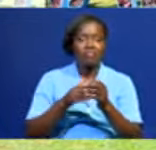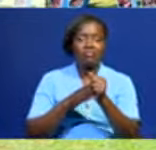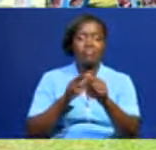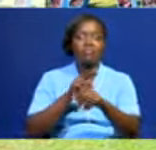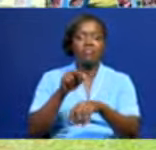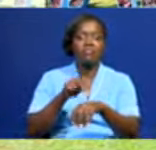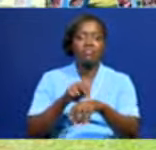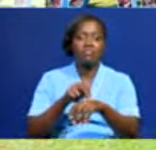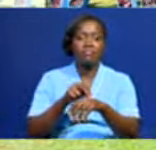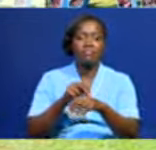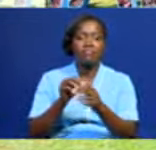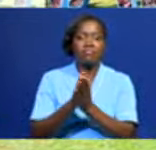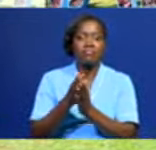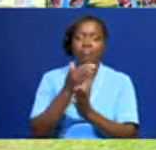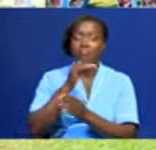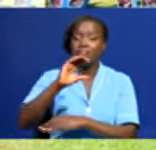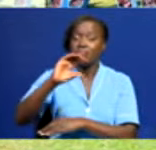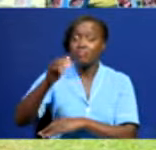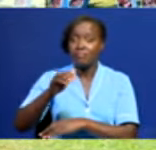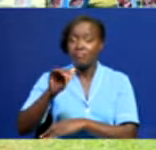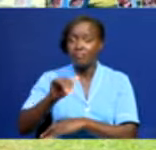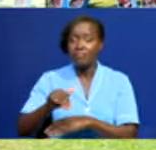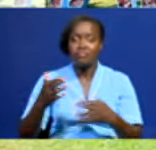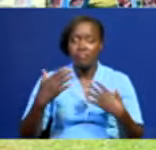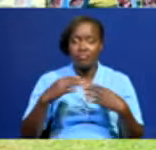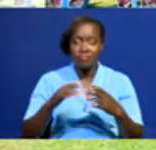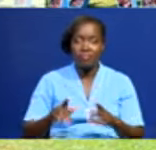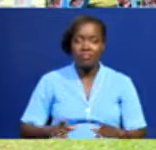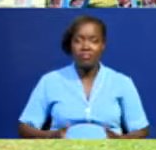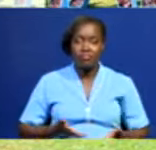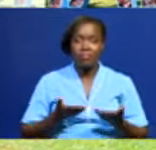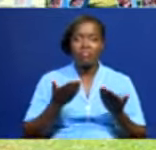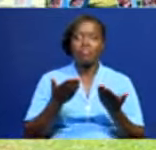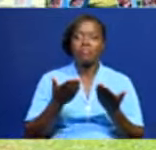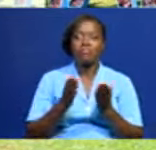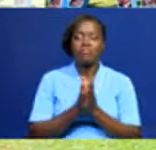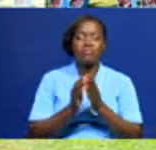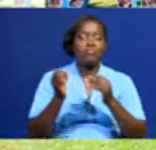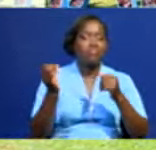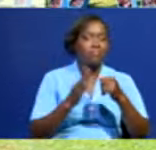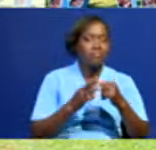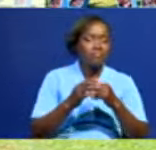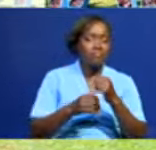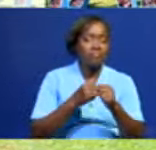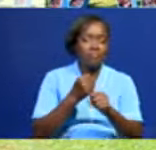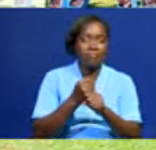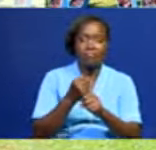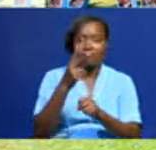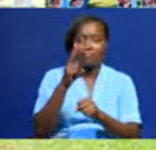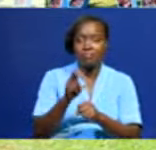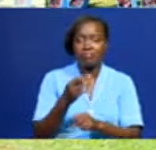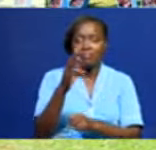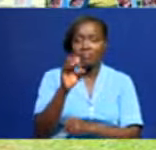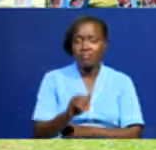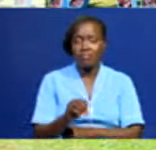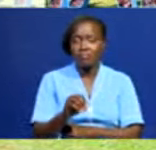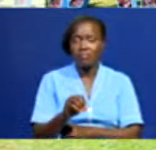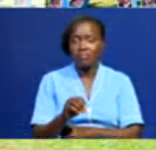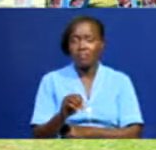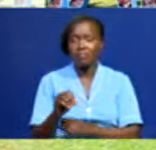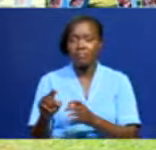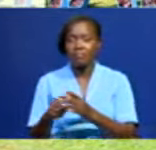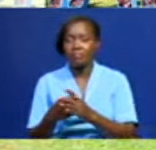kimataifa kuhusu miji bora inayofaa watu, uimarishaji wa mitaa ya mabanda ifikapo mwaka 2030, kuanzishwa